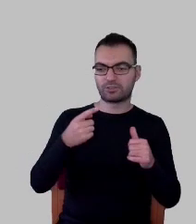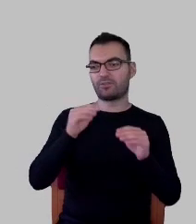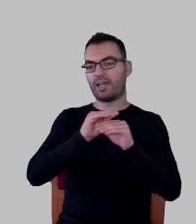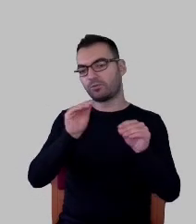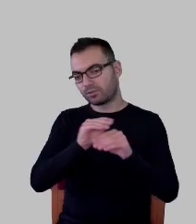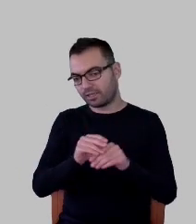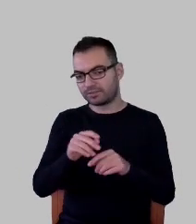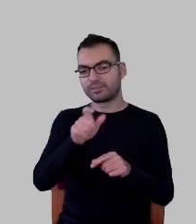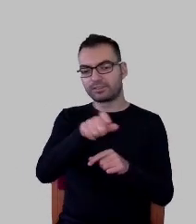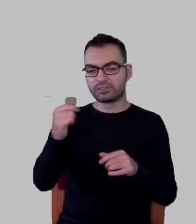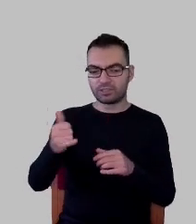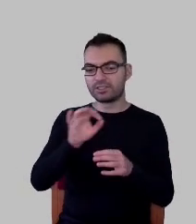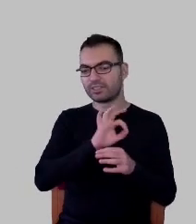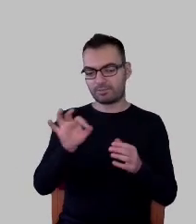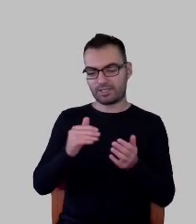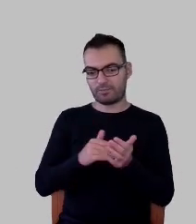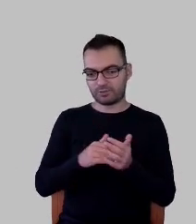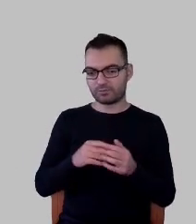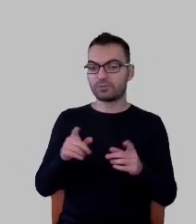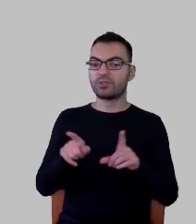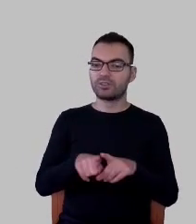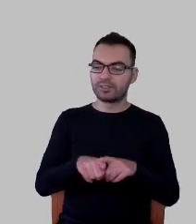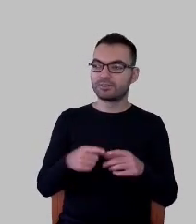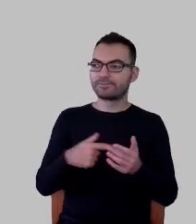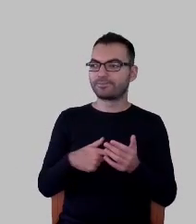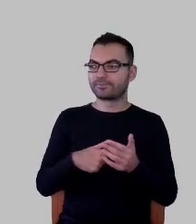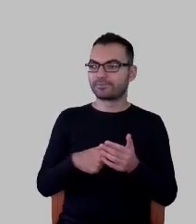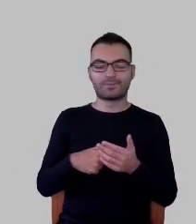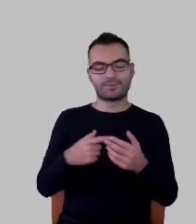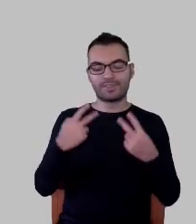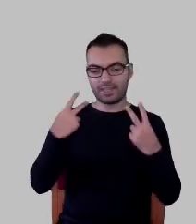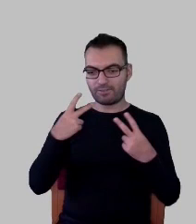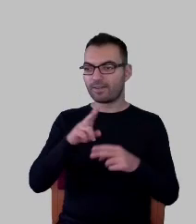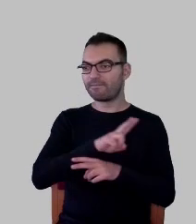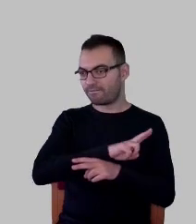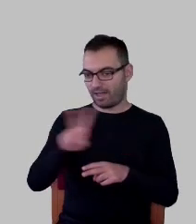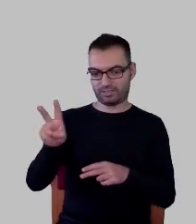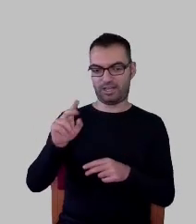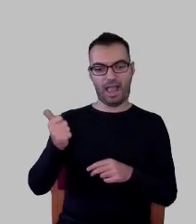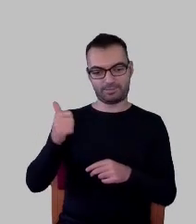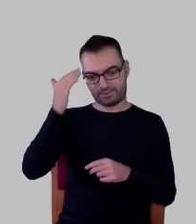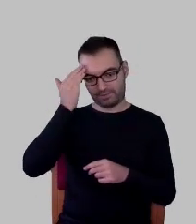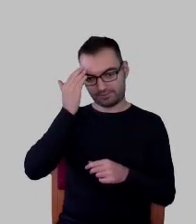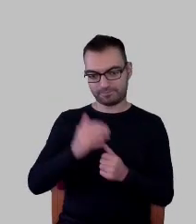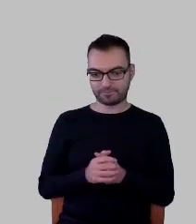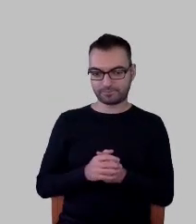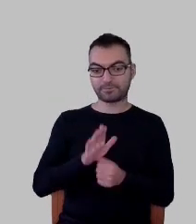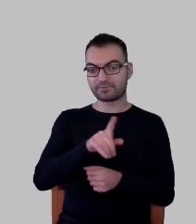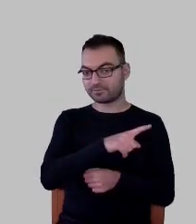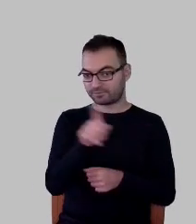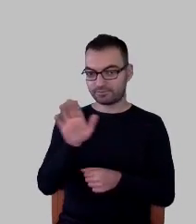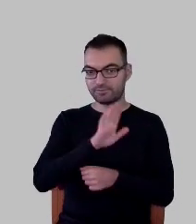ze specjalnymi potrzebami edukacyjnymi, to też, a może przede wszystkim państwa wiedza specjalistyczna, macie